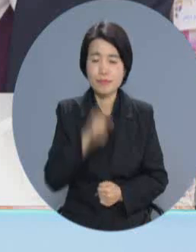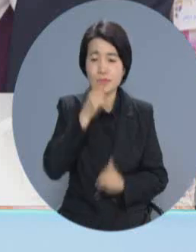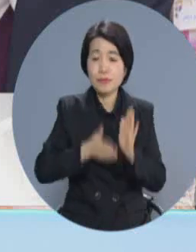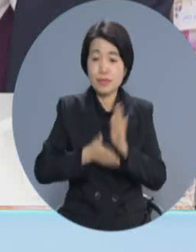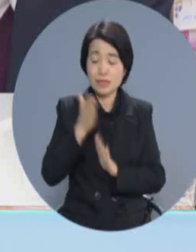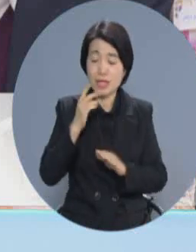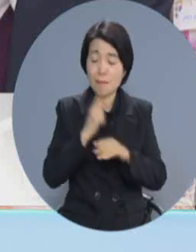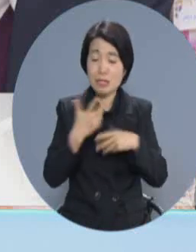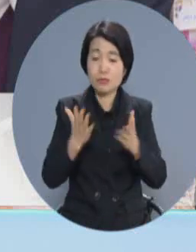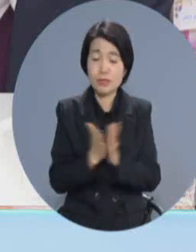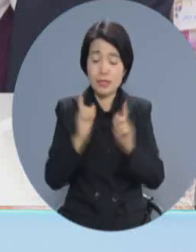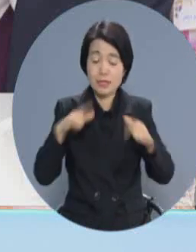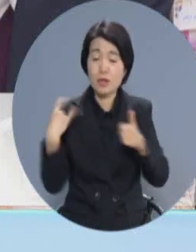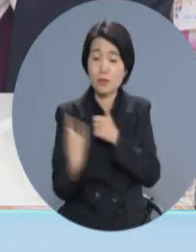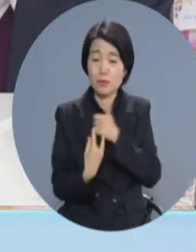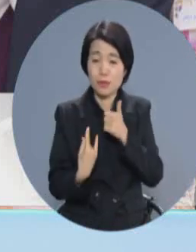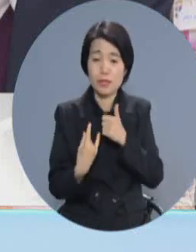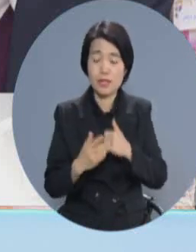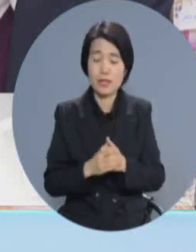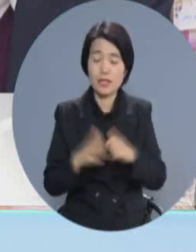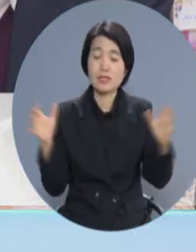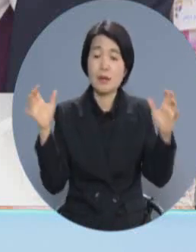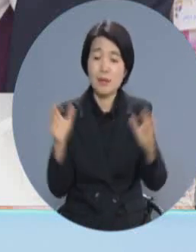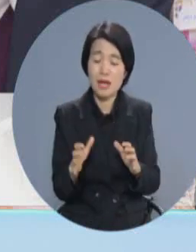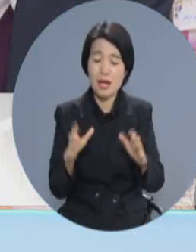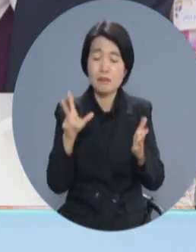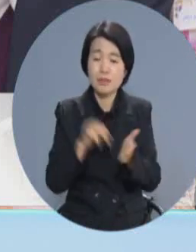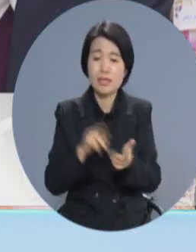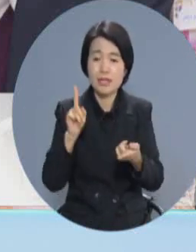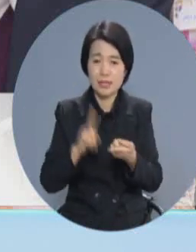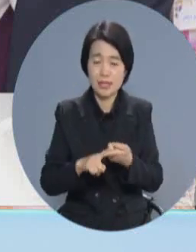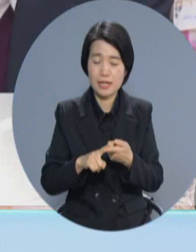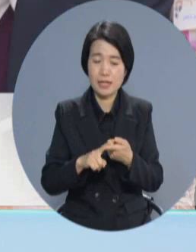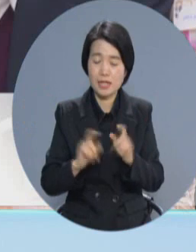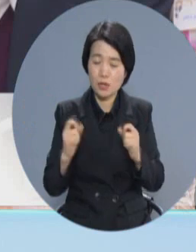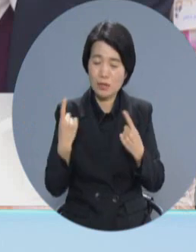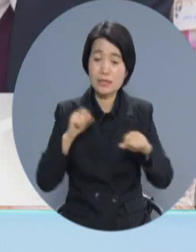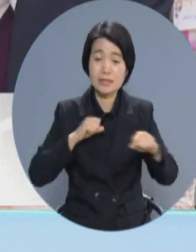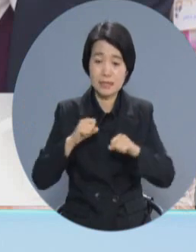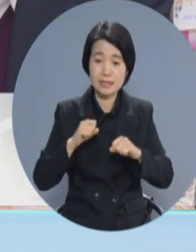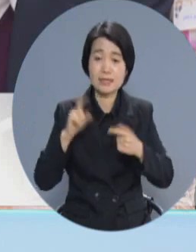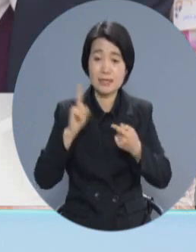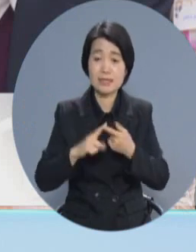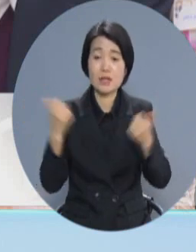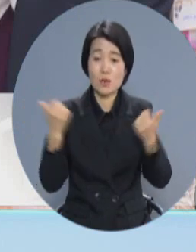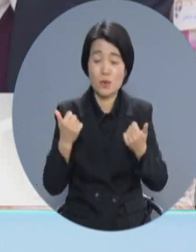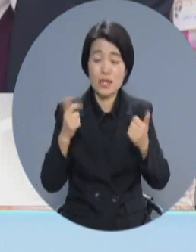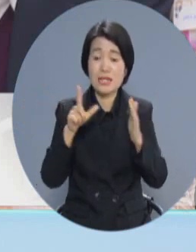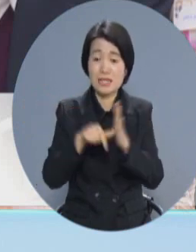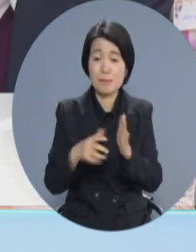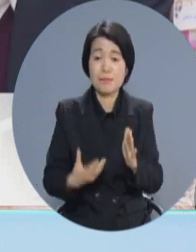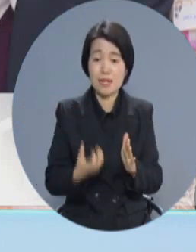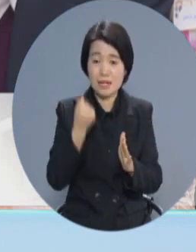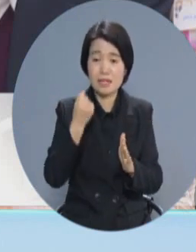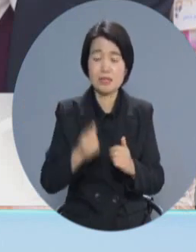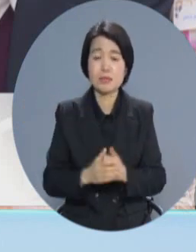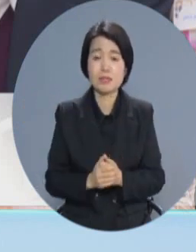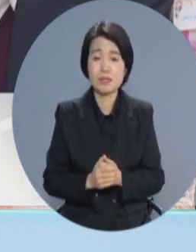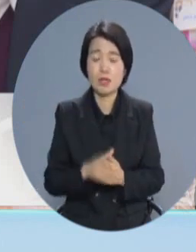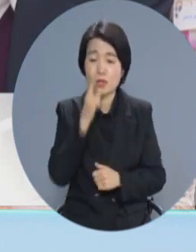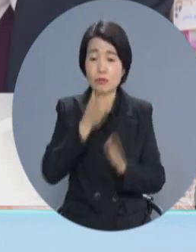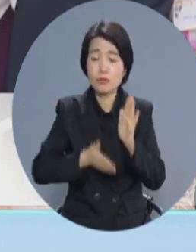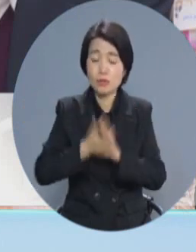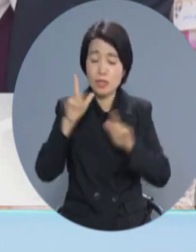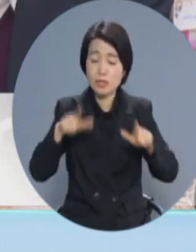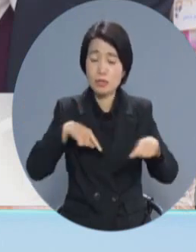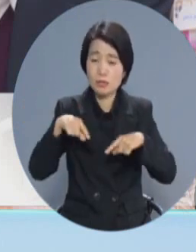여수시와 더불어민주당 지역위원회가 한 자리에서 지역 현안에 대한 공동 대응 방향을 논의하는 자리를 가졌습니다. 여수시가